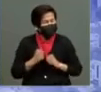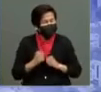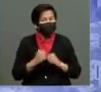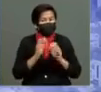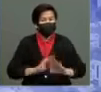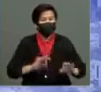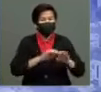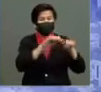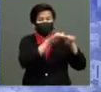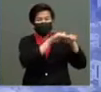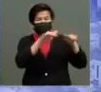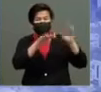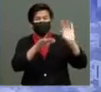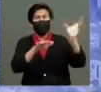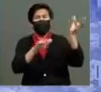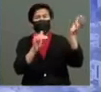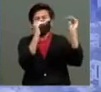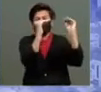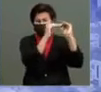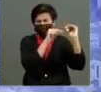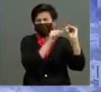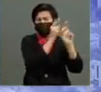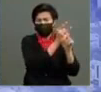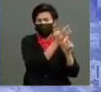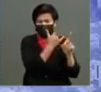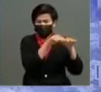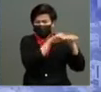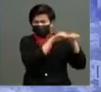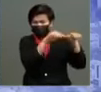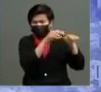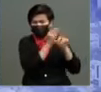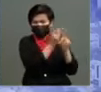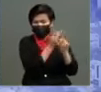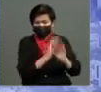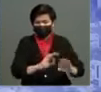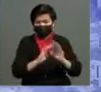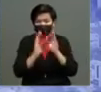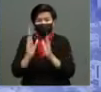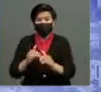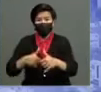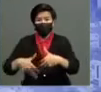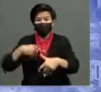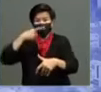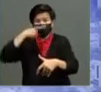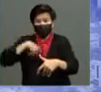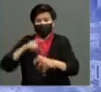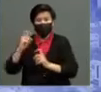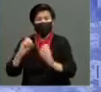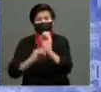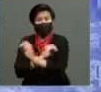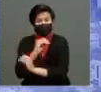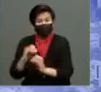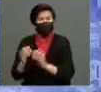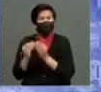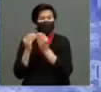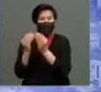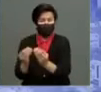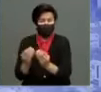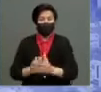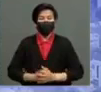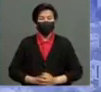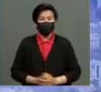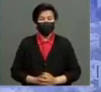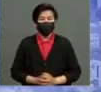านระดับโลกนะครับมาตรฐานขั้นสูงที่สุดเพื่อพี่น้องประชาชนของพวกเราถึงแม้จะเป็นเรื่อง